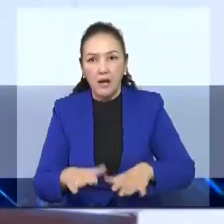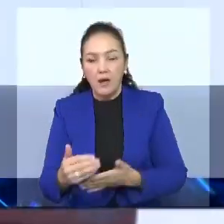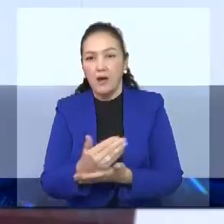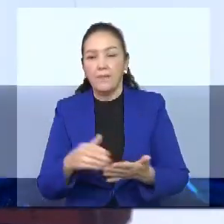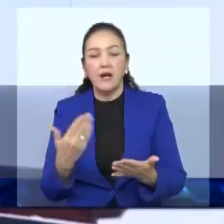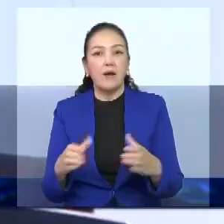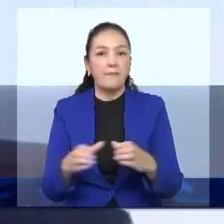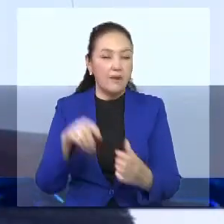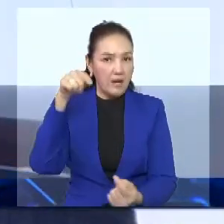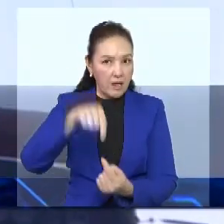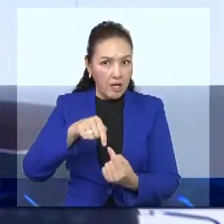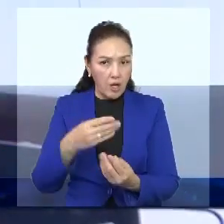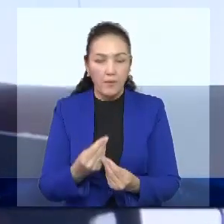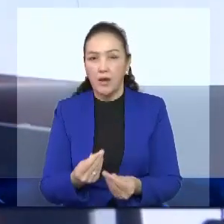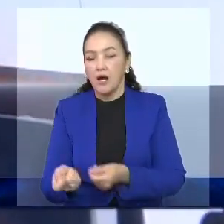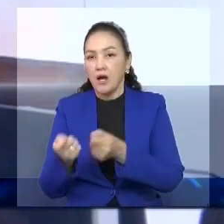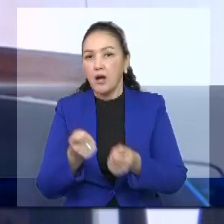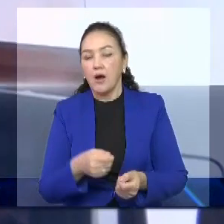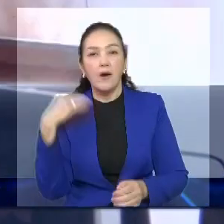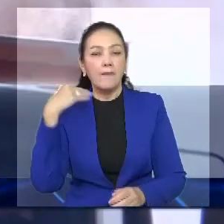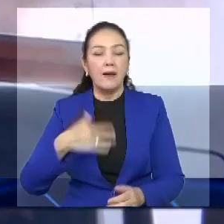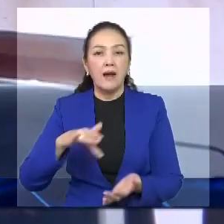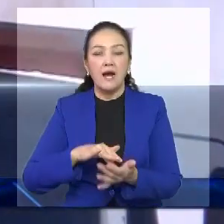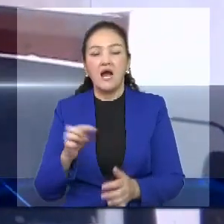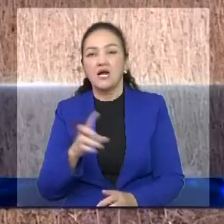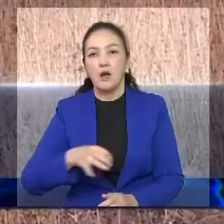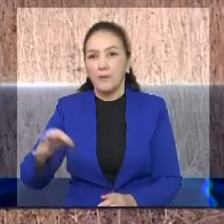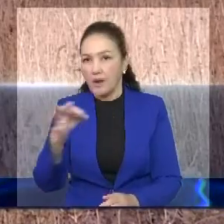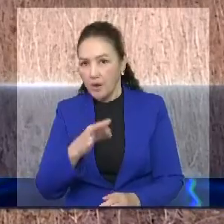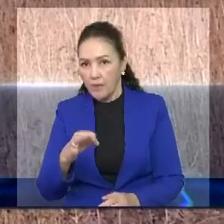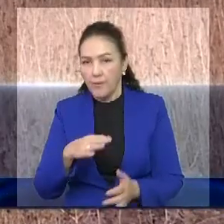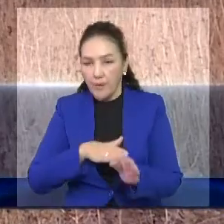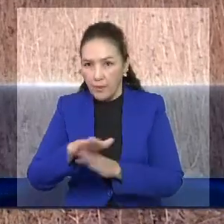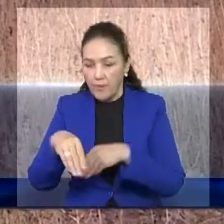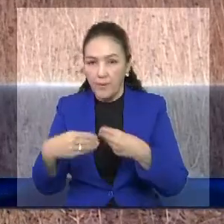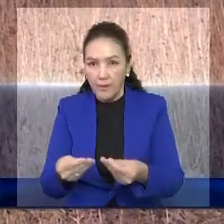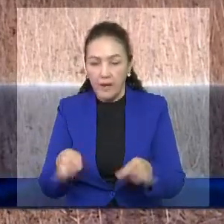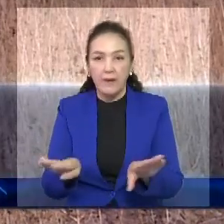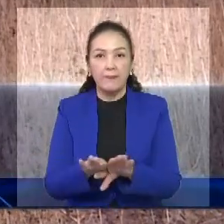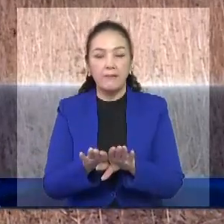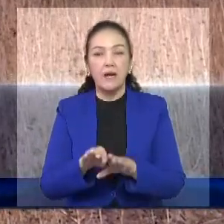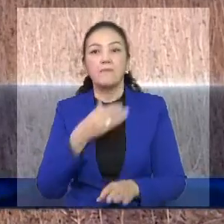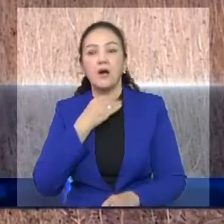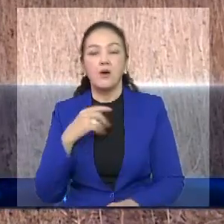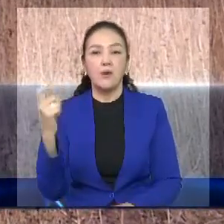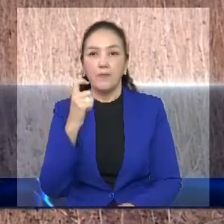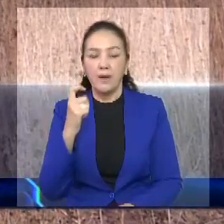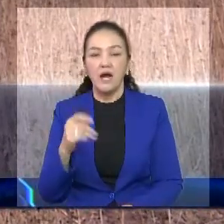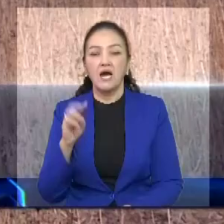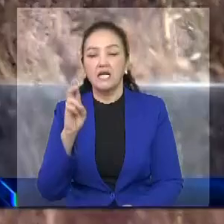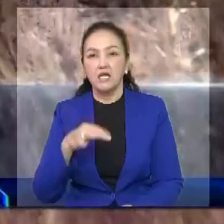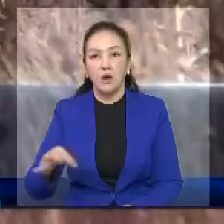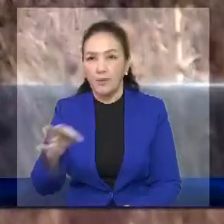Қазмомониторинг деректеріне сәйкес ғарыштық түсірілімде Ақтөбе қаласы мен Алға ауданының аумақтары толық қамтылған. Сонымен қатар Мәртөк, Құрамтау және